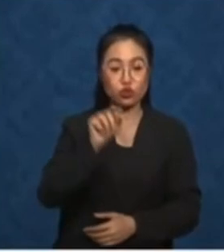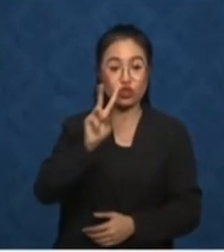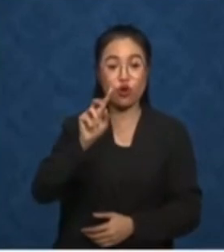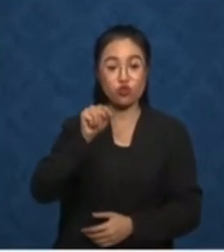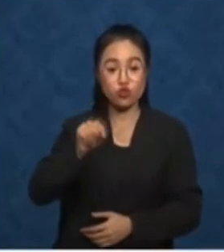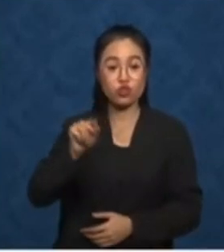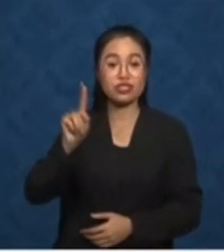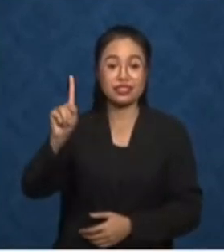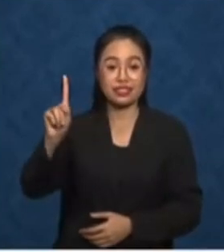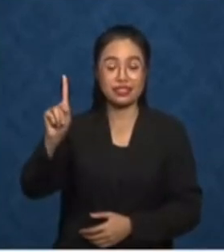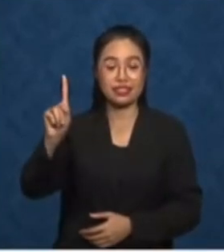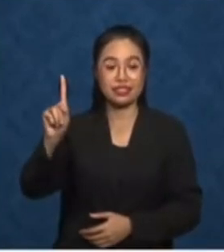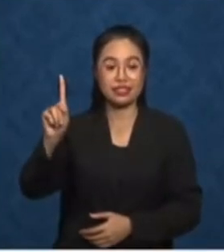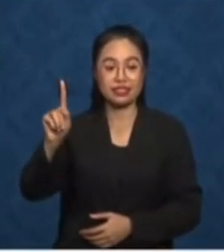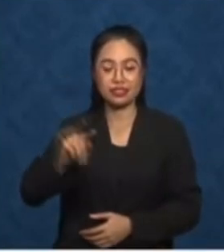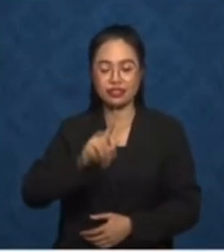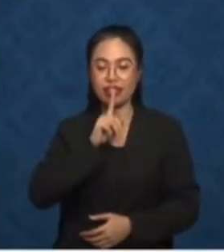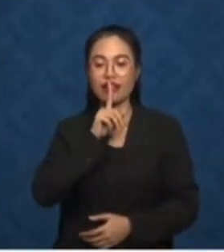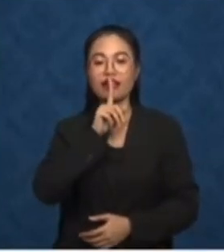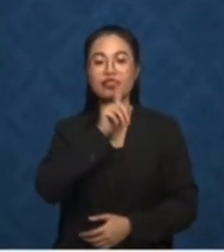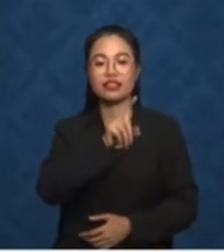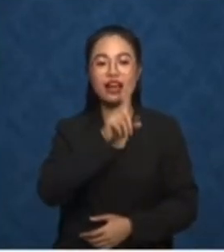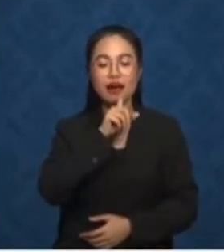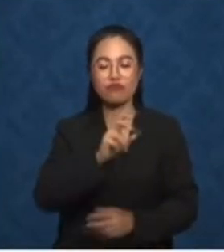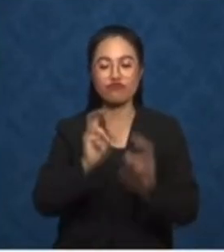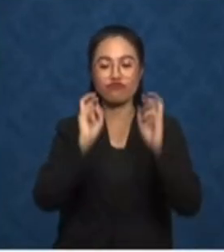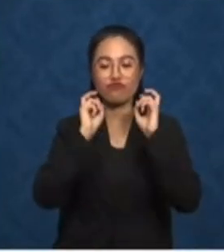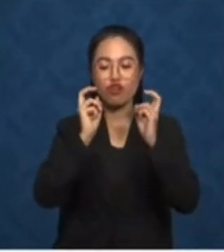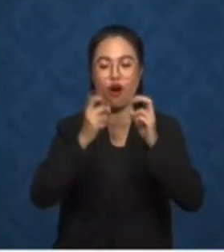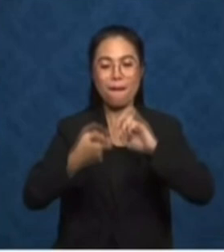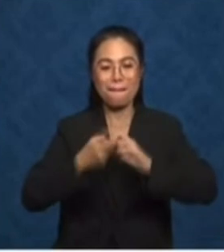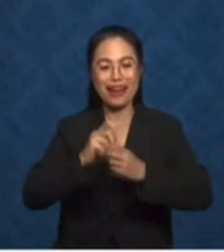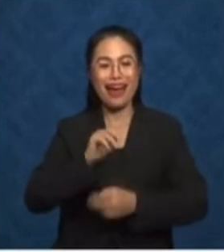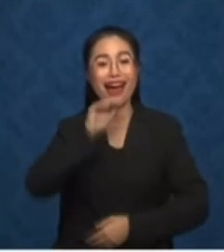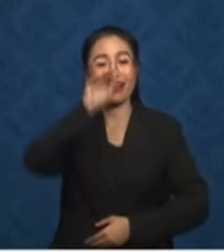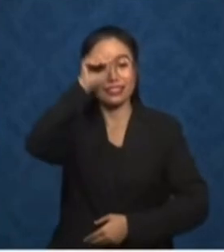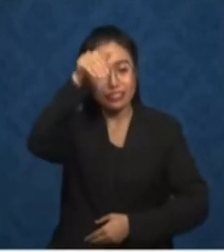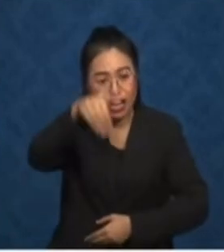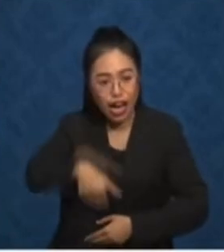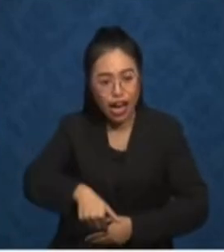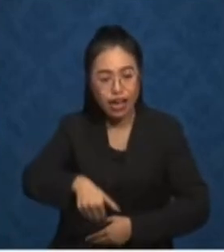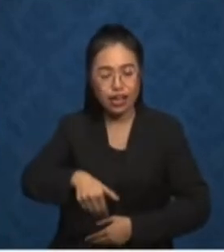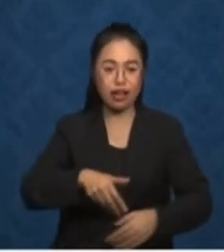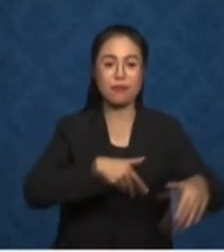กระถูถามของท่านชุิพง พี่พบพิญโยเรื่องปัญหาช้างปากกั ศาชญถามนายกรBl Panel the